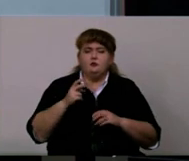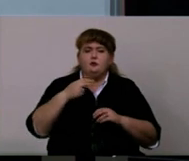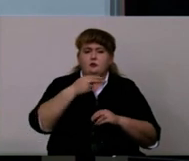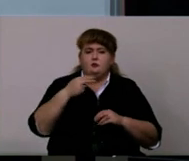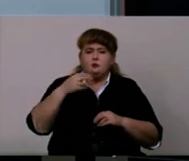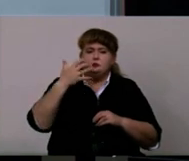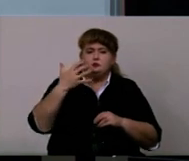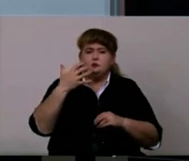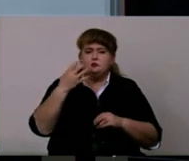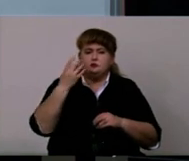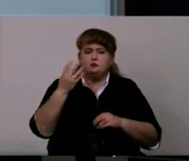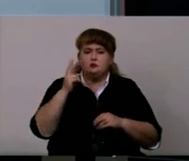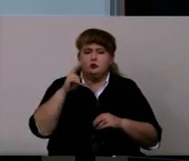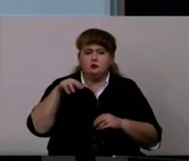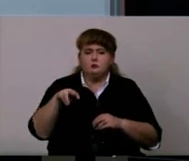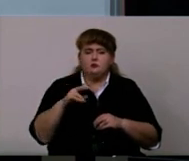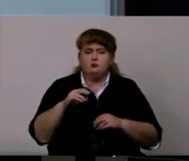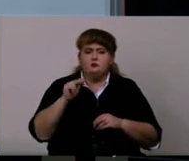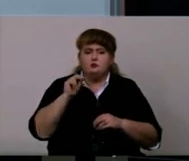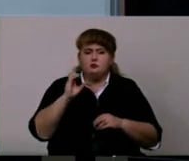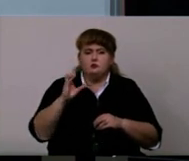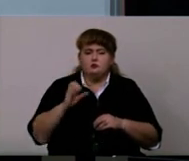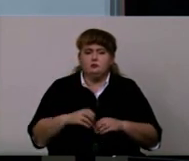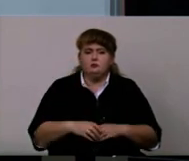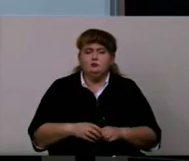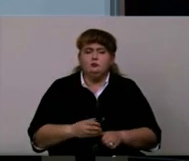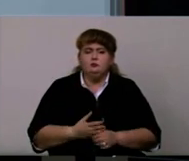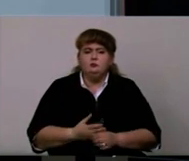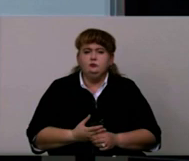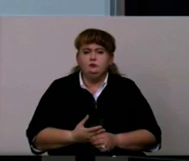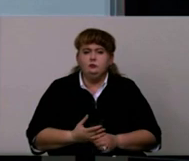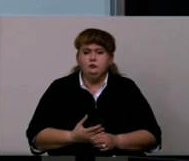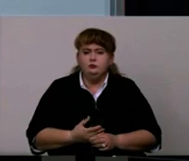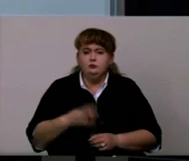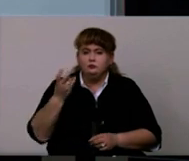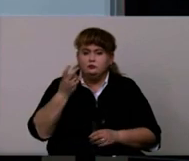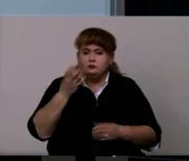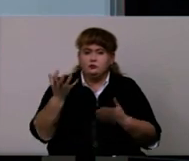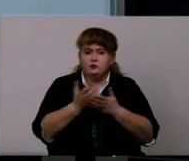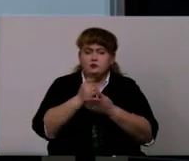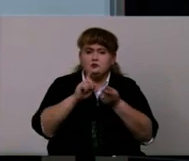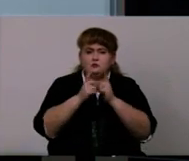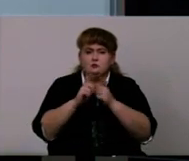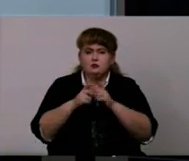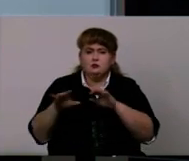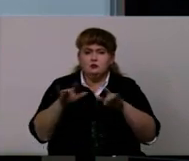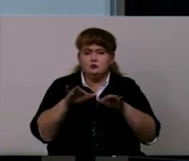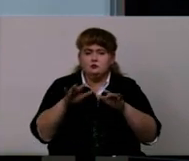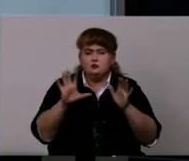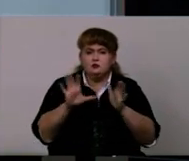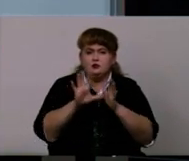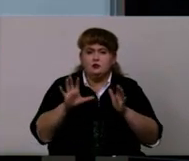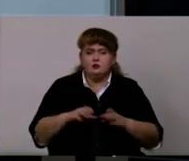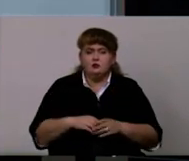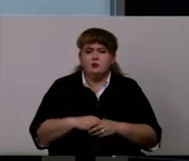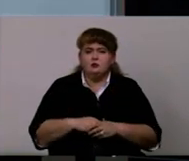равно 54 км в час. Нужно найти изменение кинетической энергии.